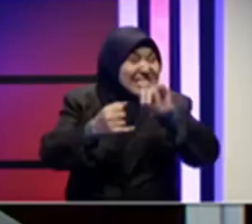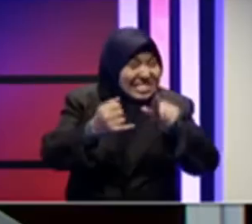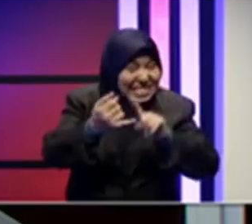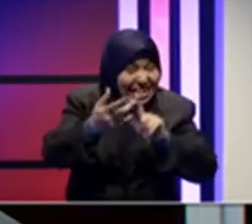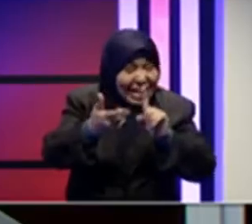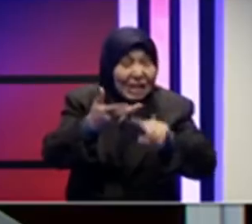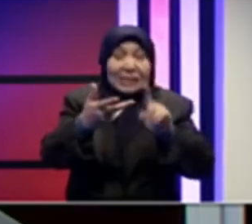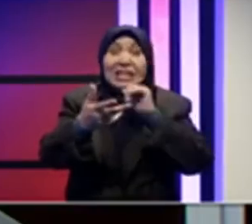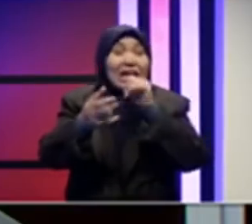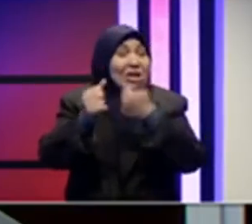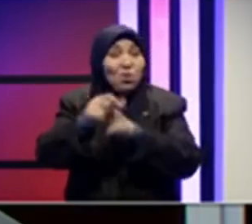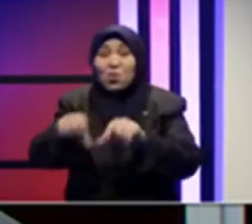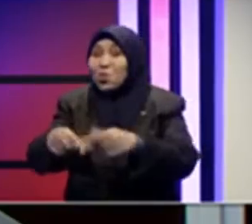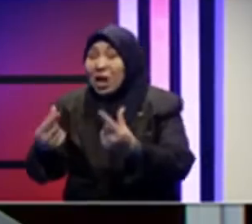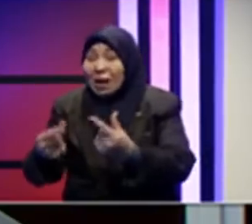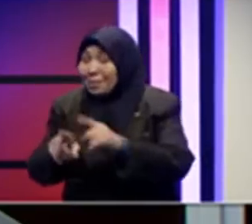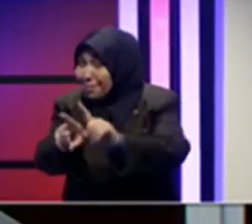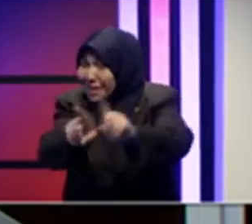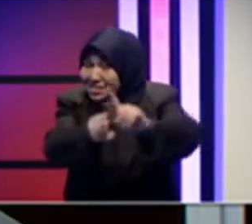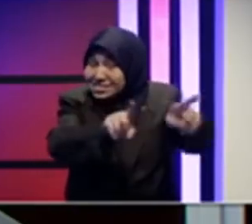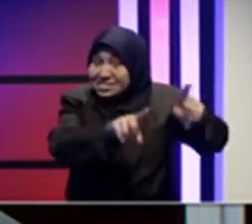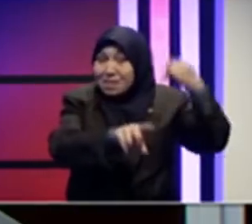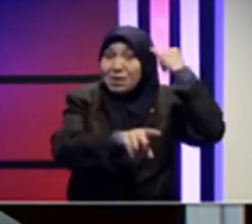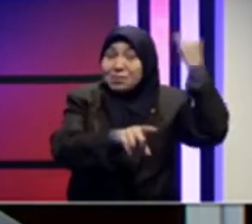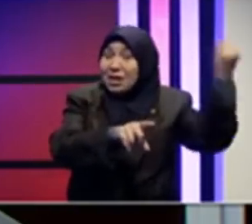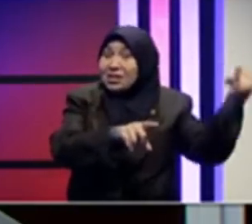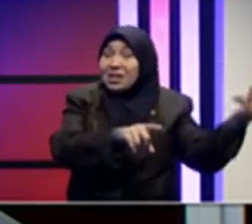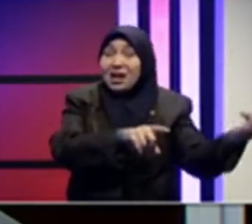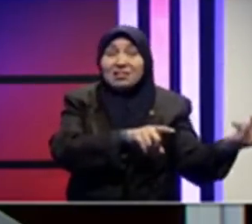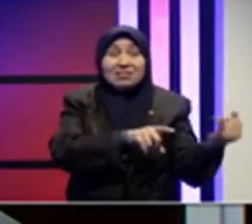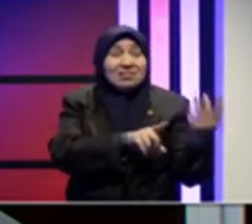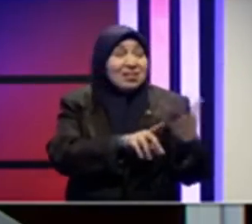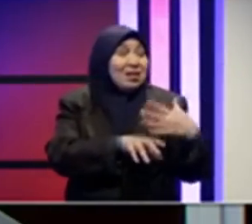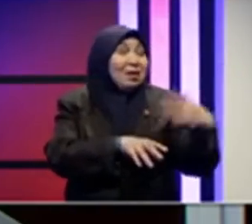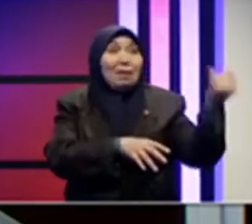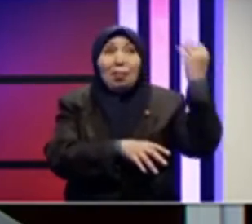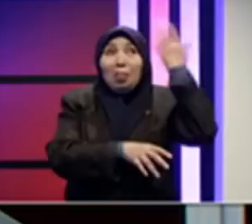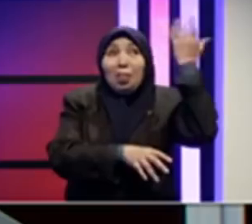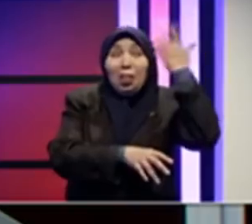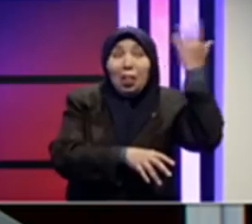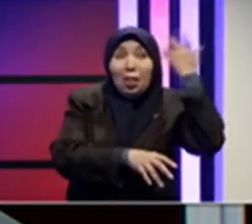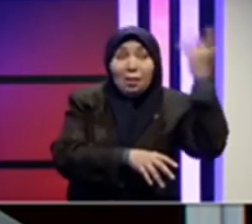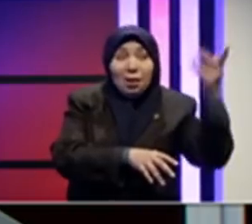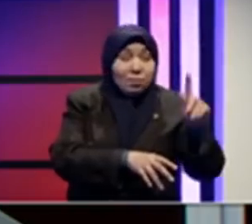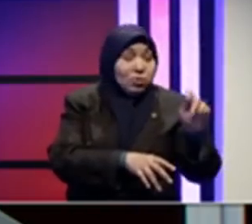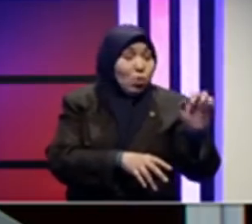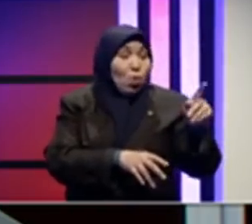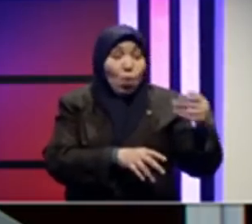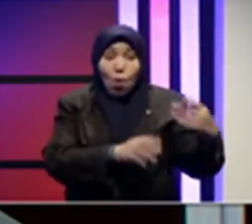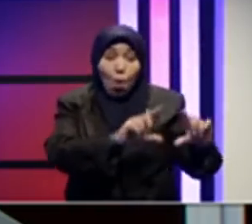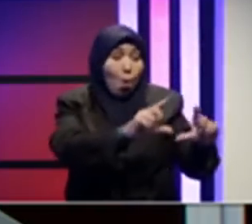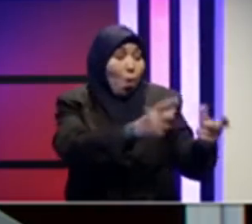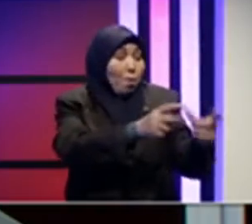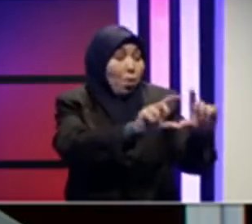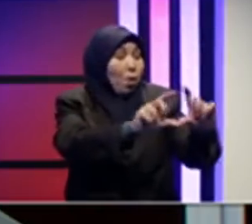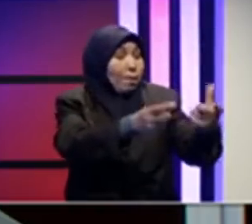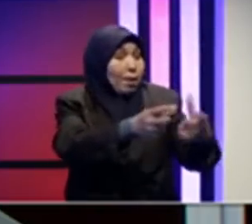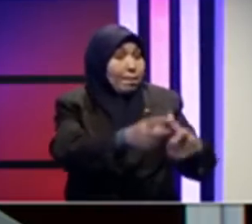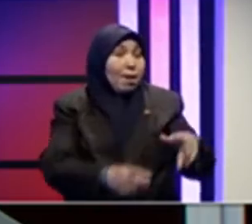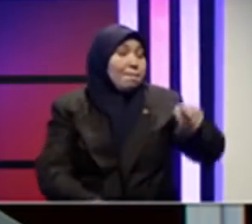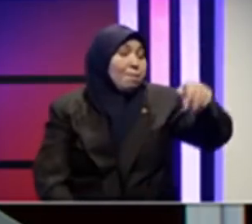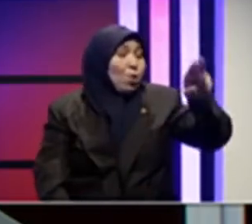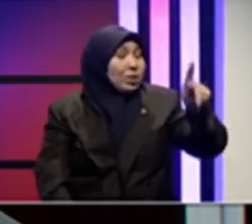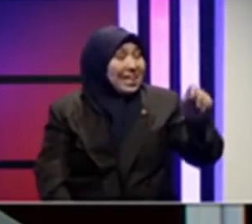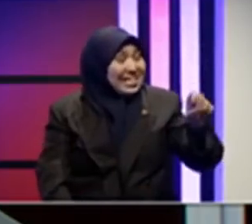ya, perbezaan-perbezaan pendapat yang diperselisihkan di kalangan kelompok-kelompok yang ada. Ya, kelompok Protestan,